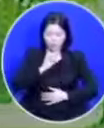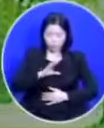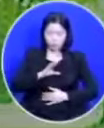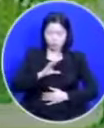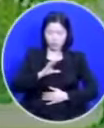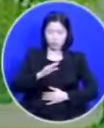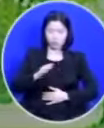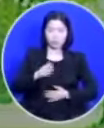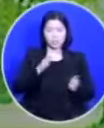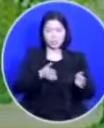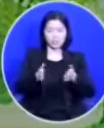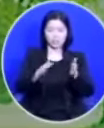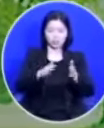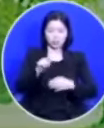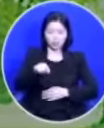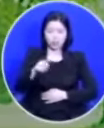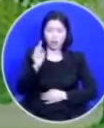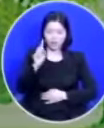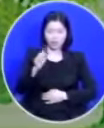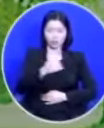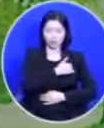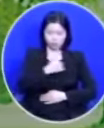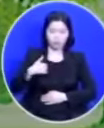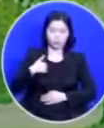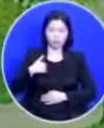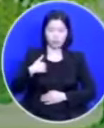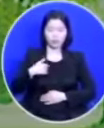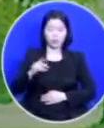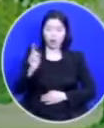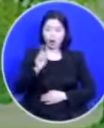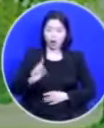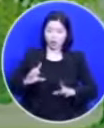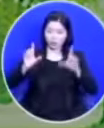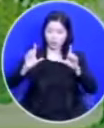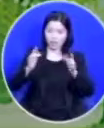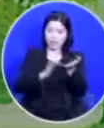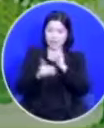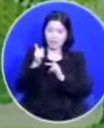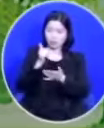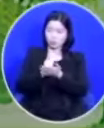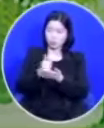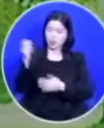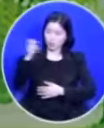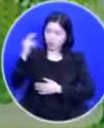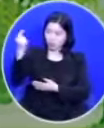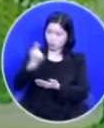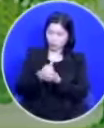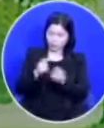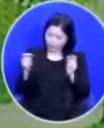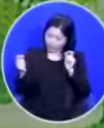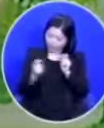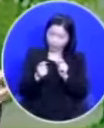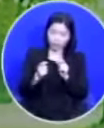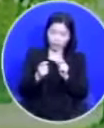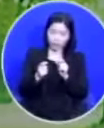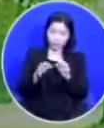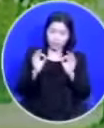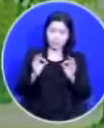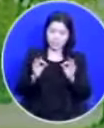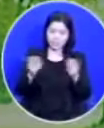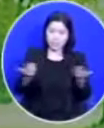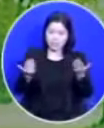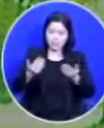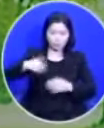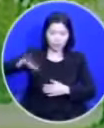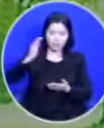충분합니다 여러분 어느날 예수님의 재림이 가까왔다 고 그러면서 이제는 직장도 가지마